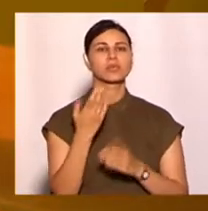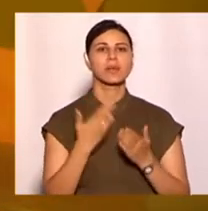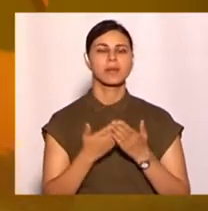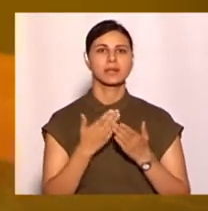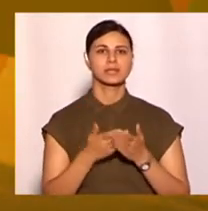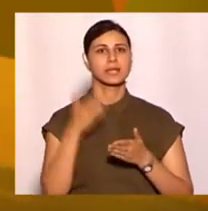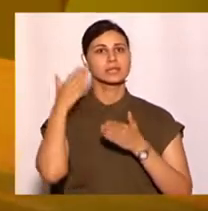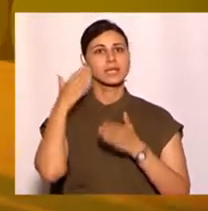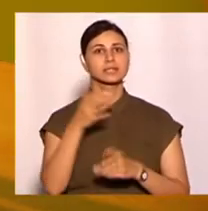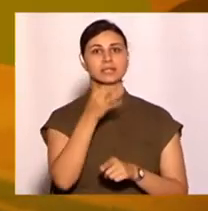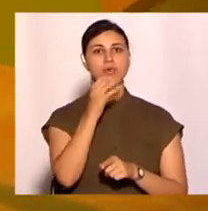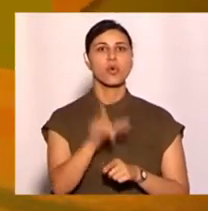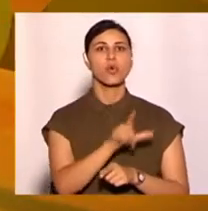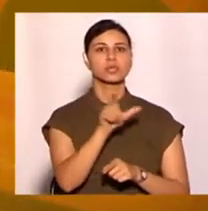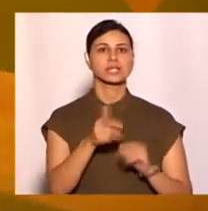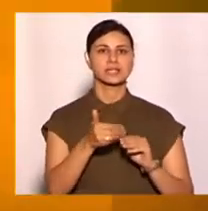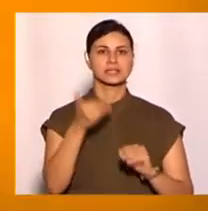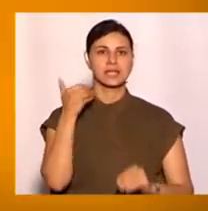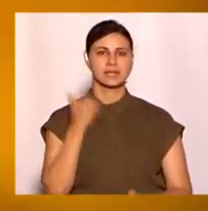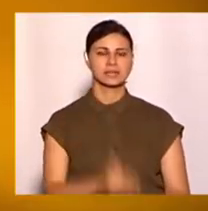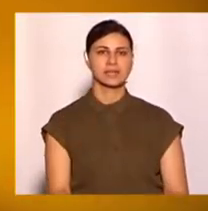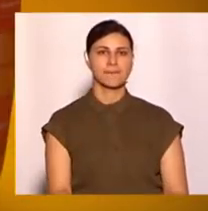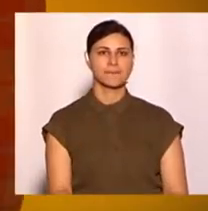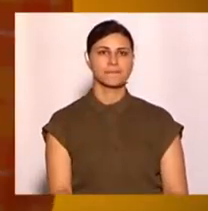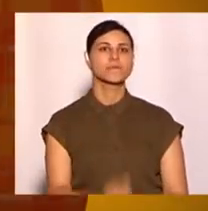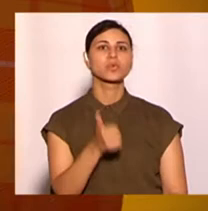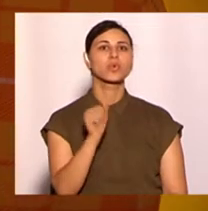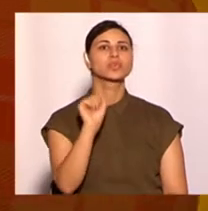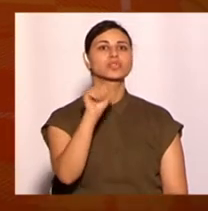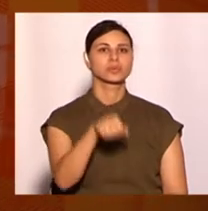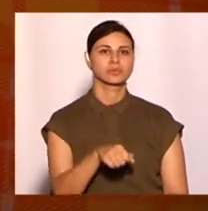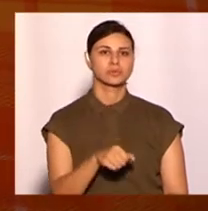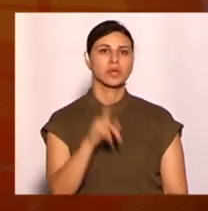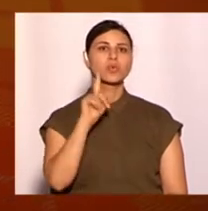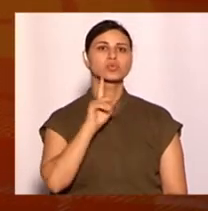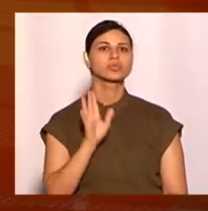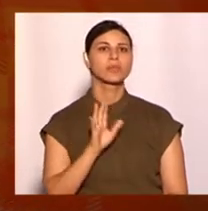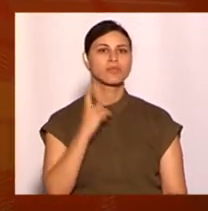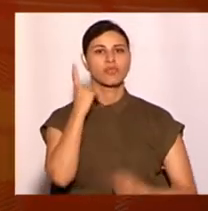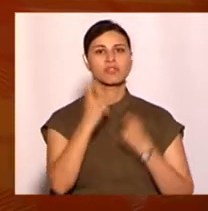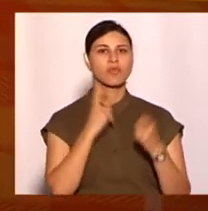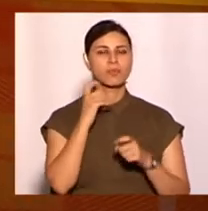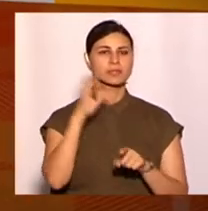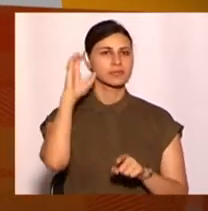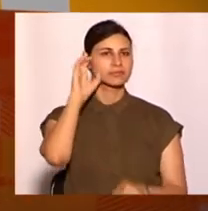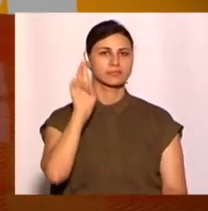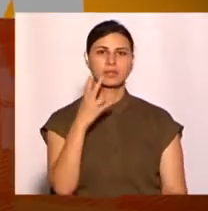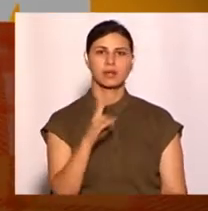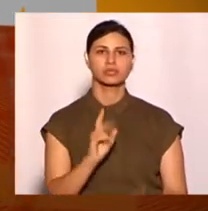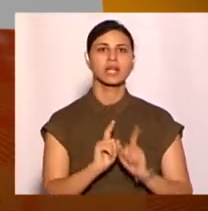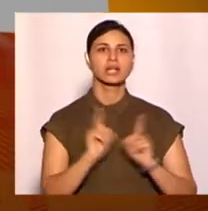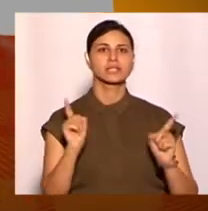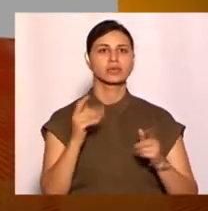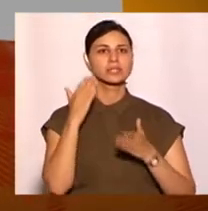მაგალითად, დაძინებამდე 2 საათით ადრე. შეძლების დაგვარად მოირიდეთ უსიამოვნო ინფორმაციას,